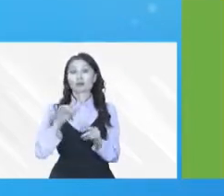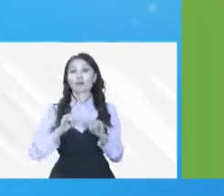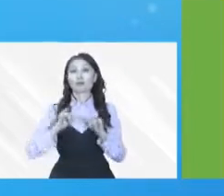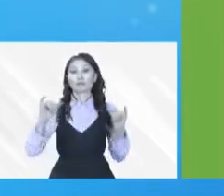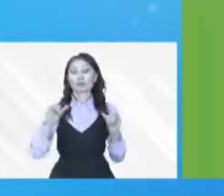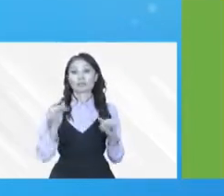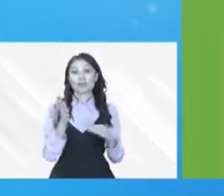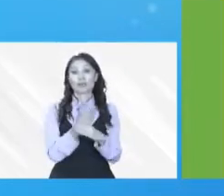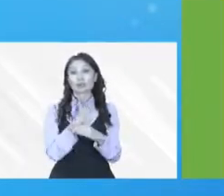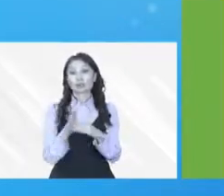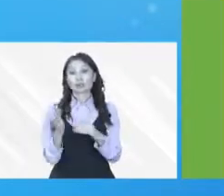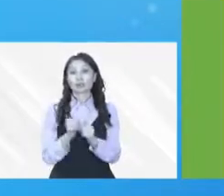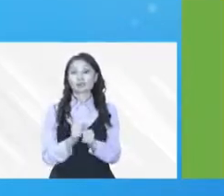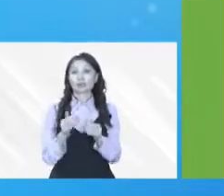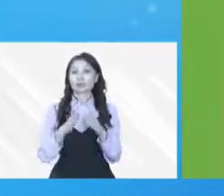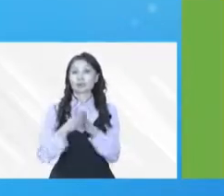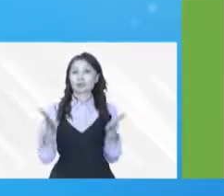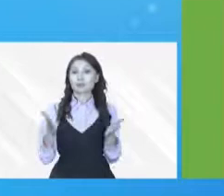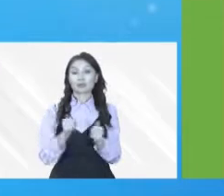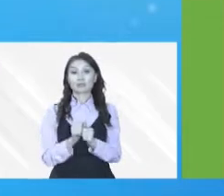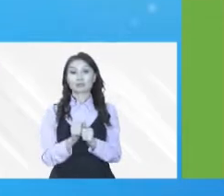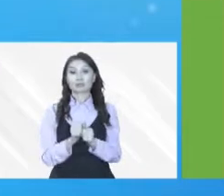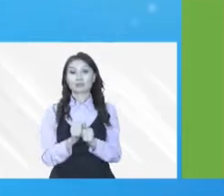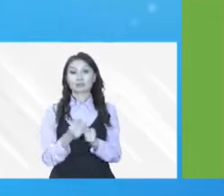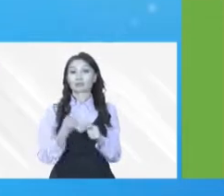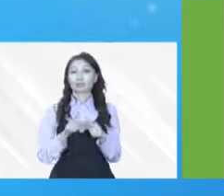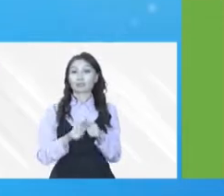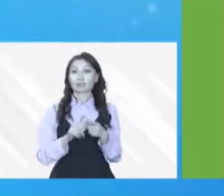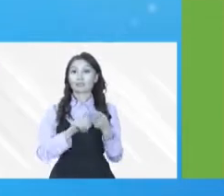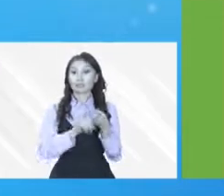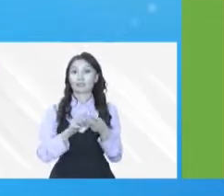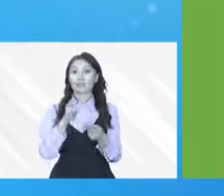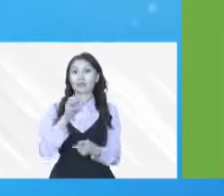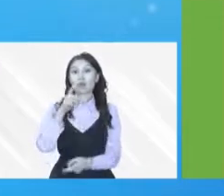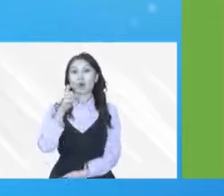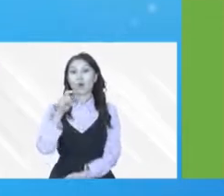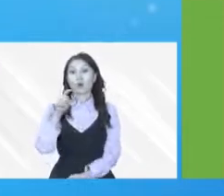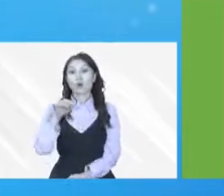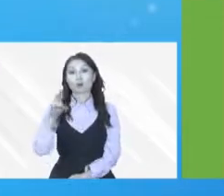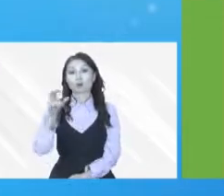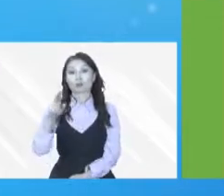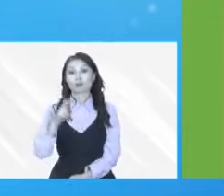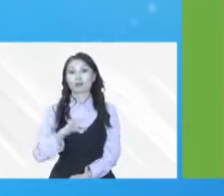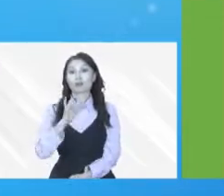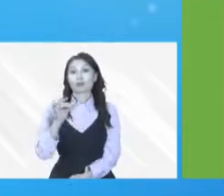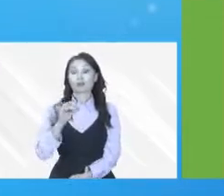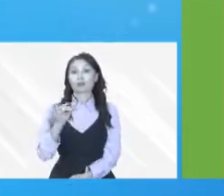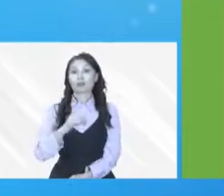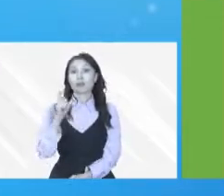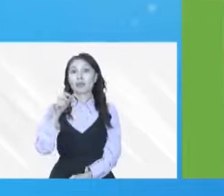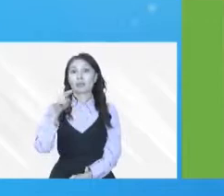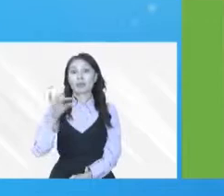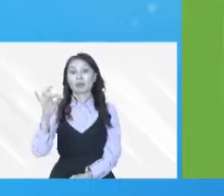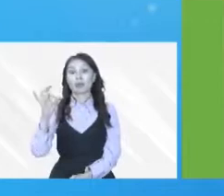и распределяются между двумя частями клетки. Это относится к митохондриям, комплексам Гольджи и гранулярному